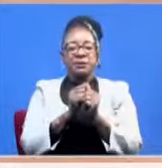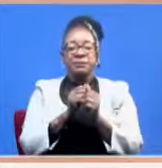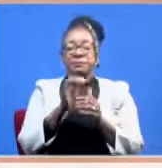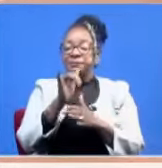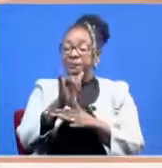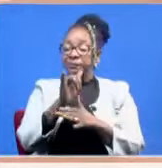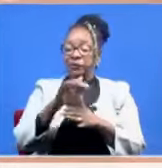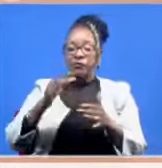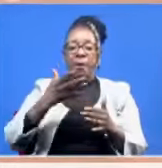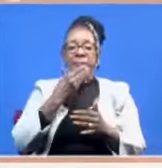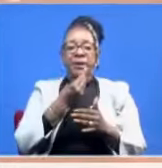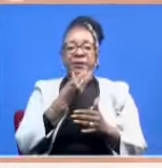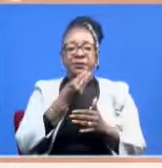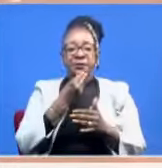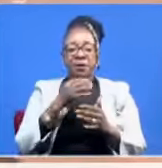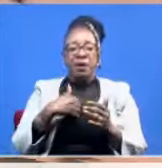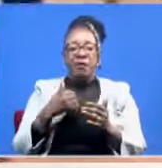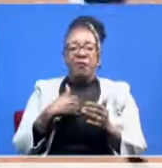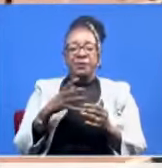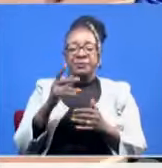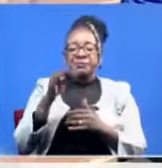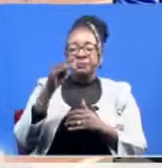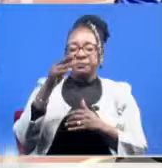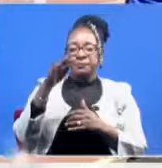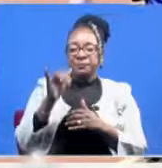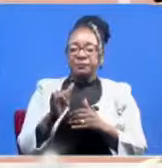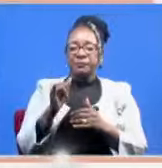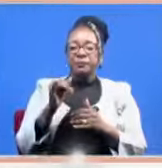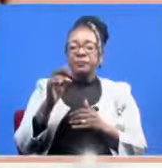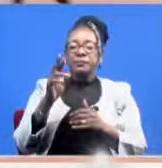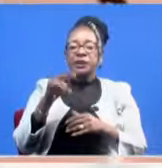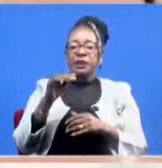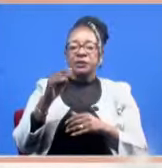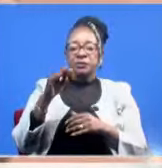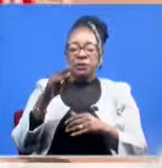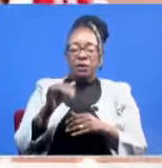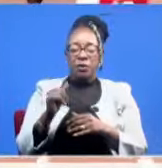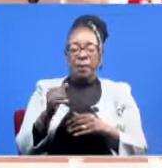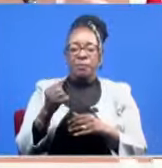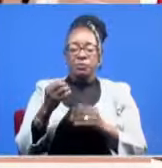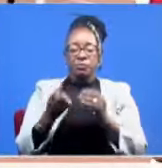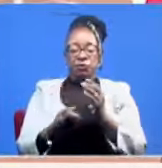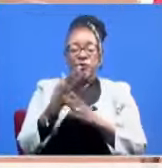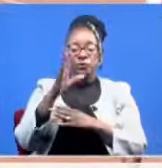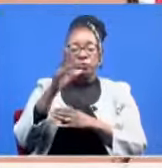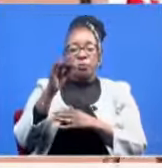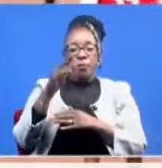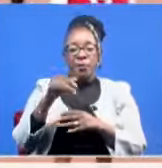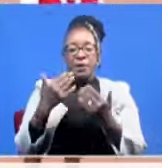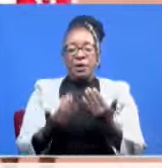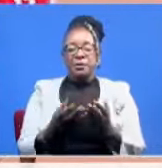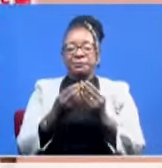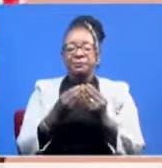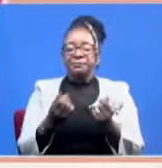cha wanaume, mabingwa bodi ya wekezaji Nafaka National Cereals Produce Board waliweza